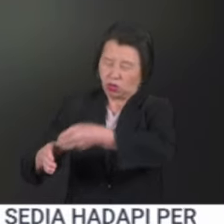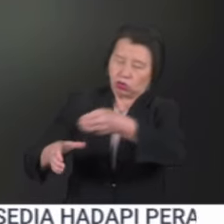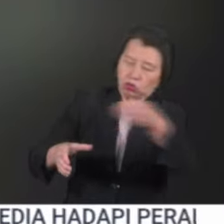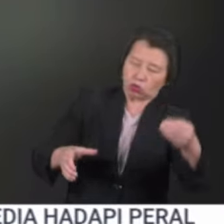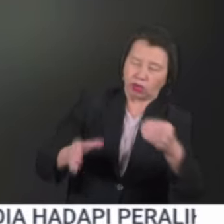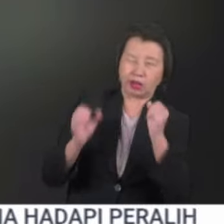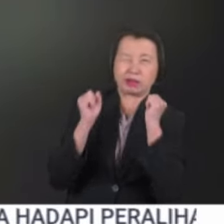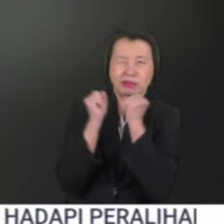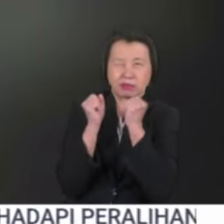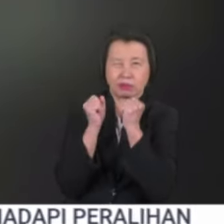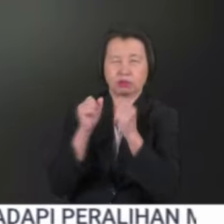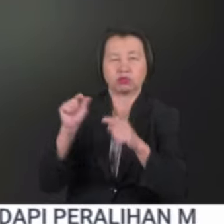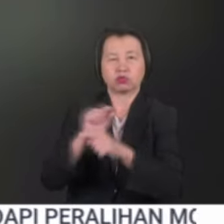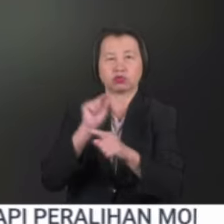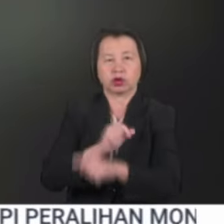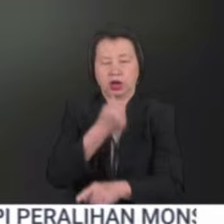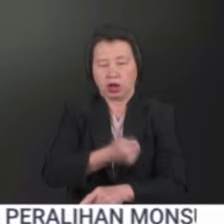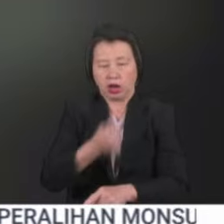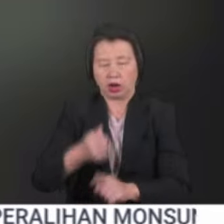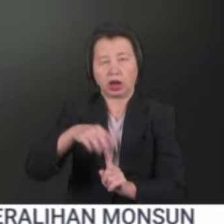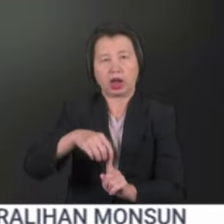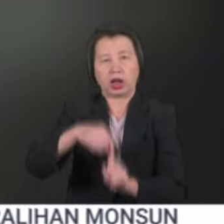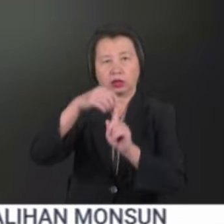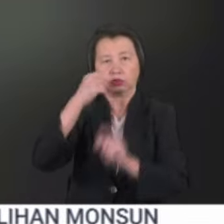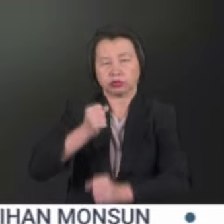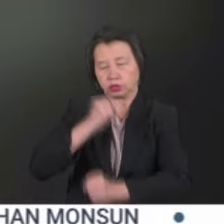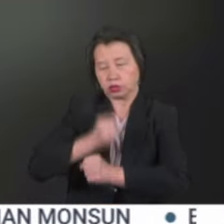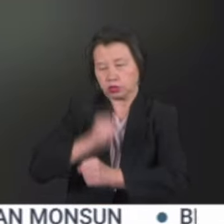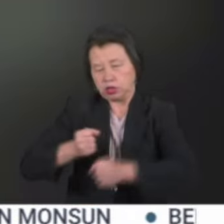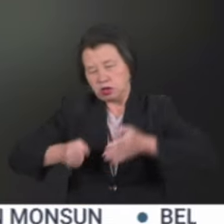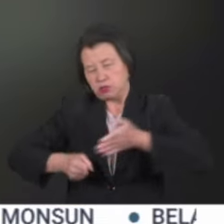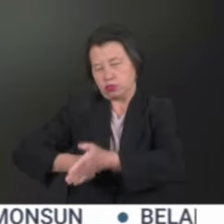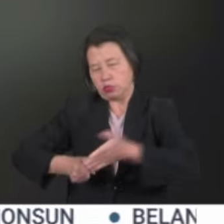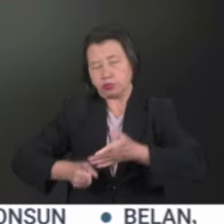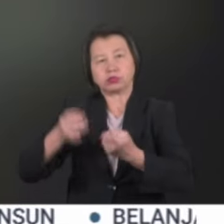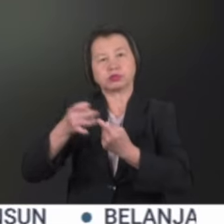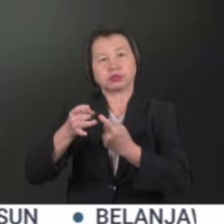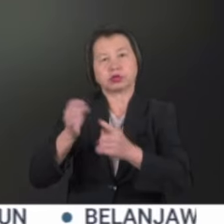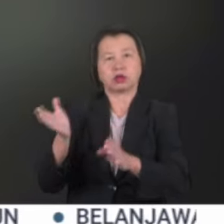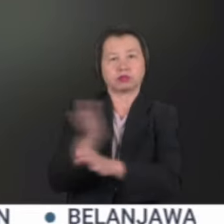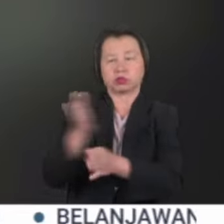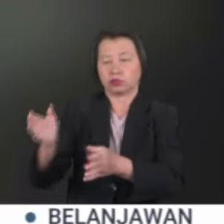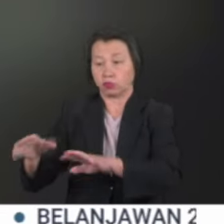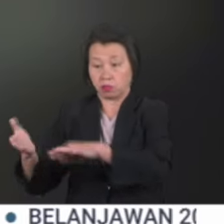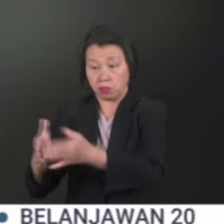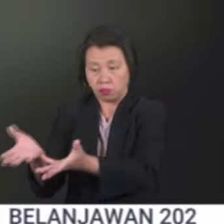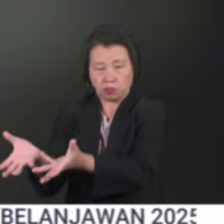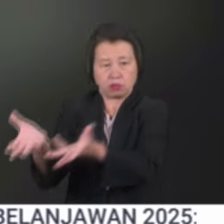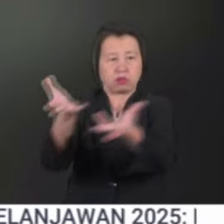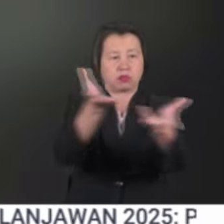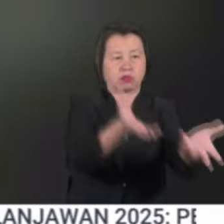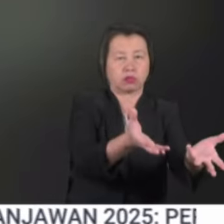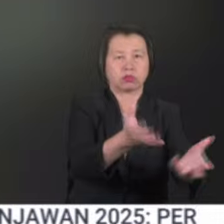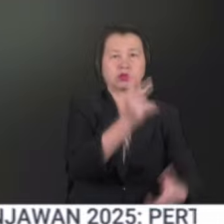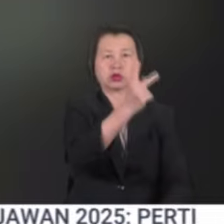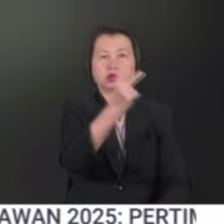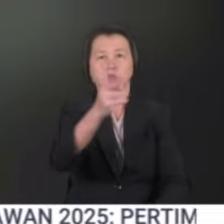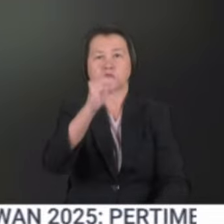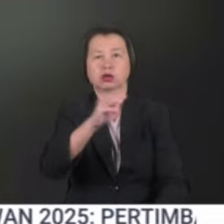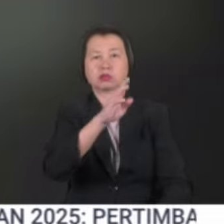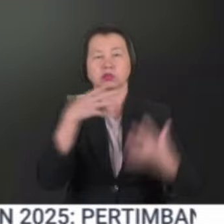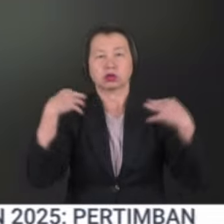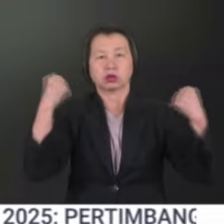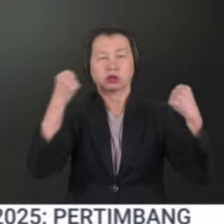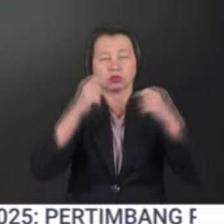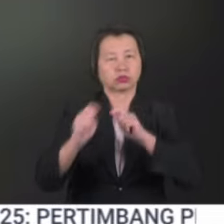yang tersepit menggunakan peralatan khas bagi kerja pemotongan besi sebelum diserahkan kepada pasukan KKM